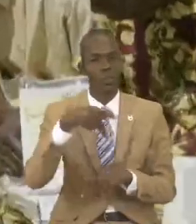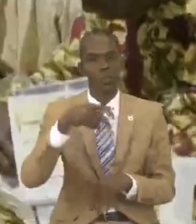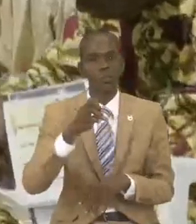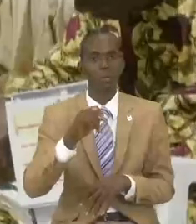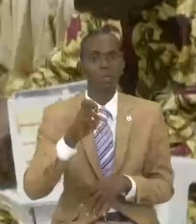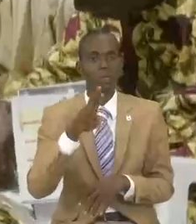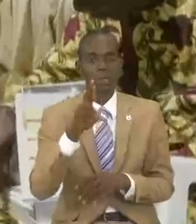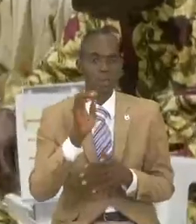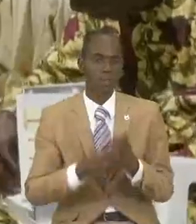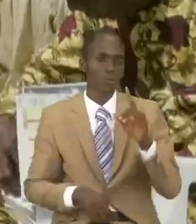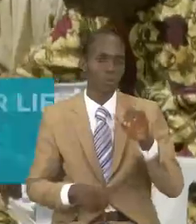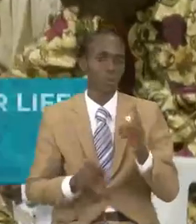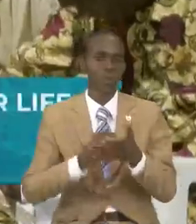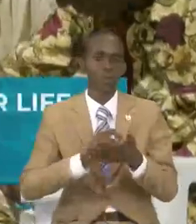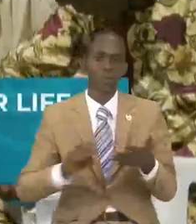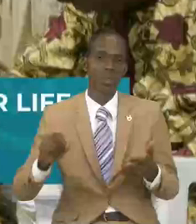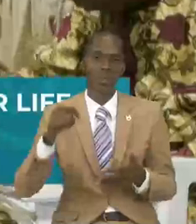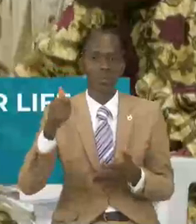verset 14. 1 Pierre,